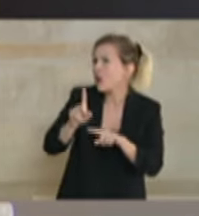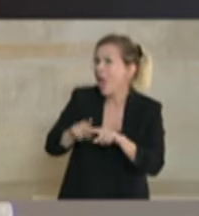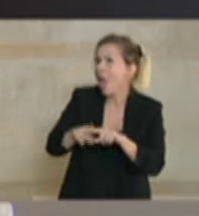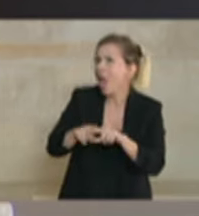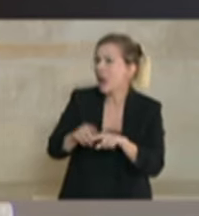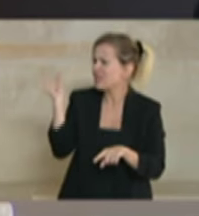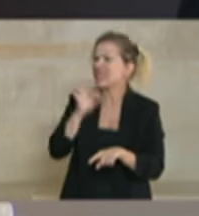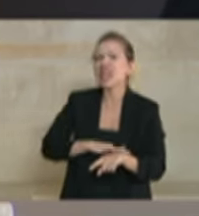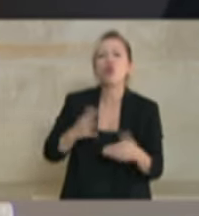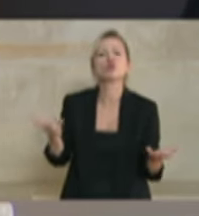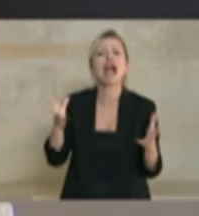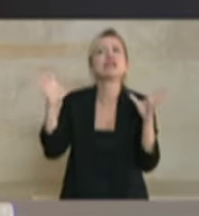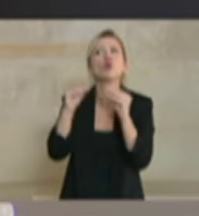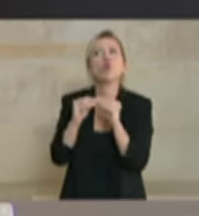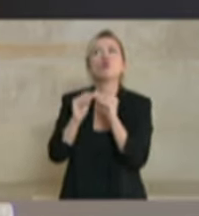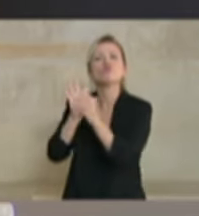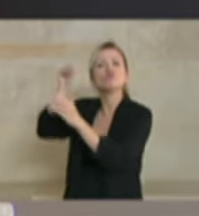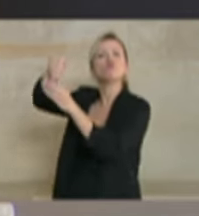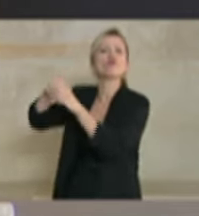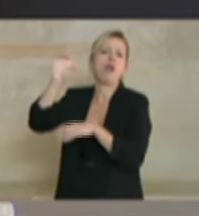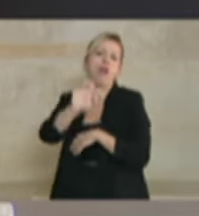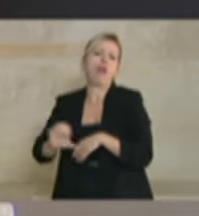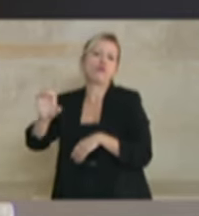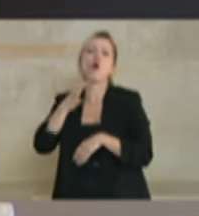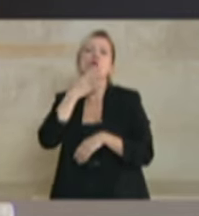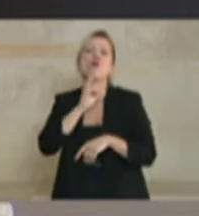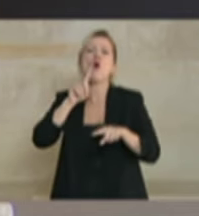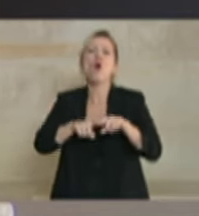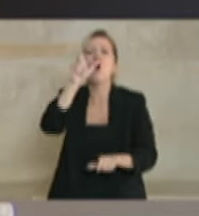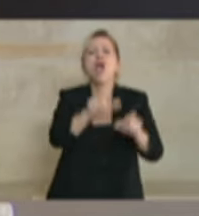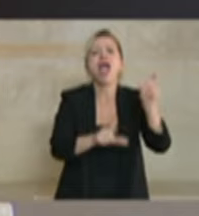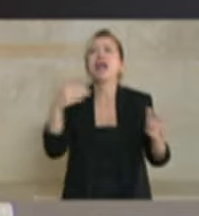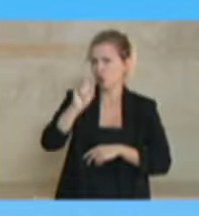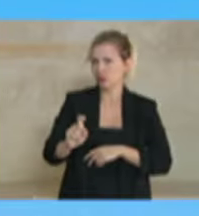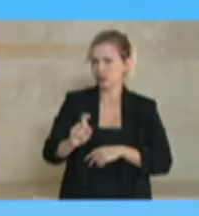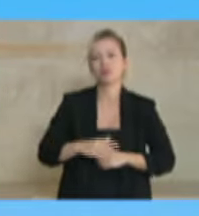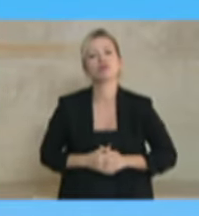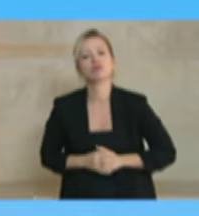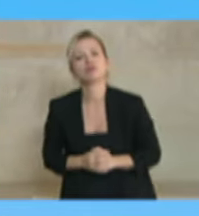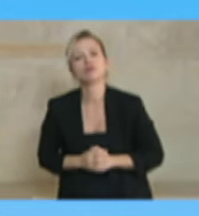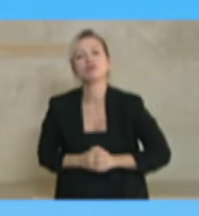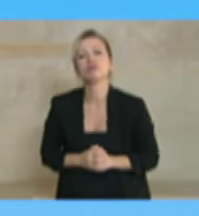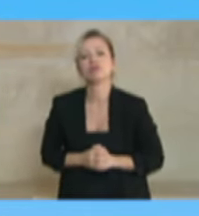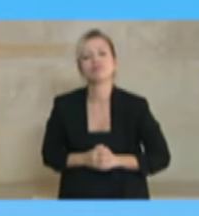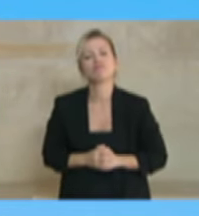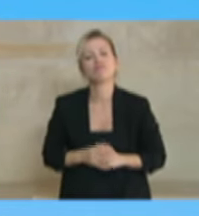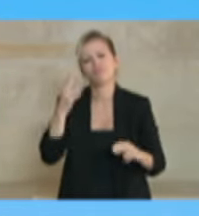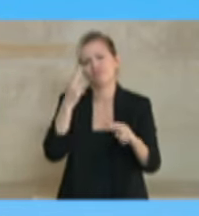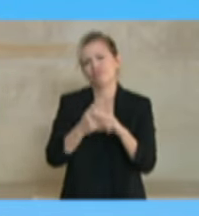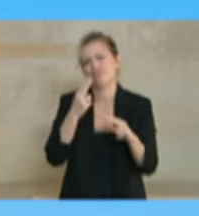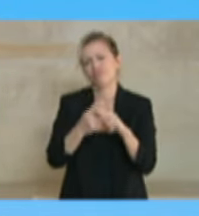Έλληνας πολίτης, ο οποίος, μην ξεχνάμε, παραμένει πληγωμένος από μια βαθιά οικονομική κρίση. Δεν πρέπει να ξεχνούμε ότι